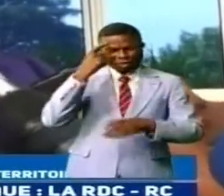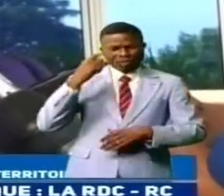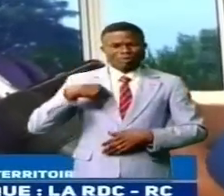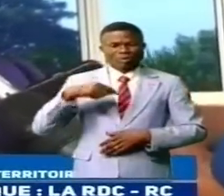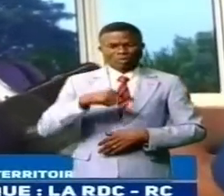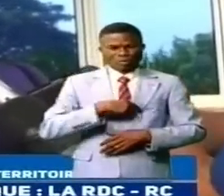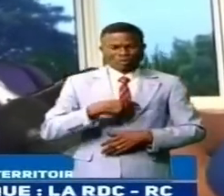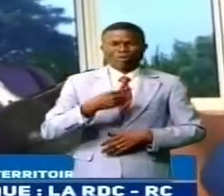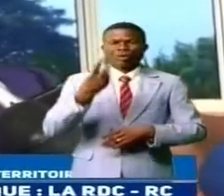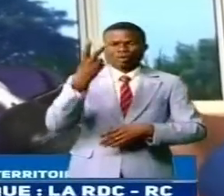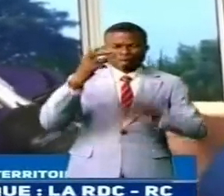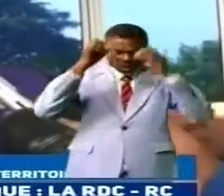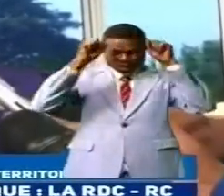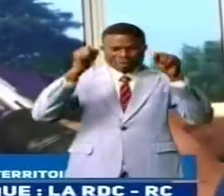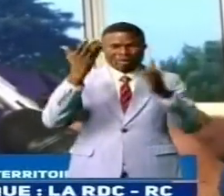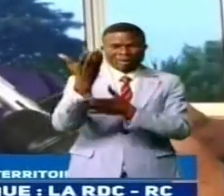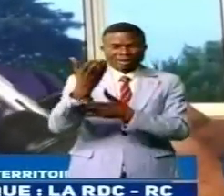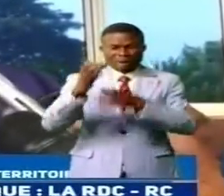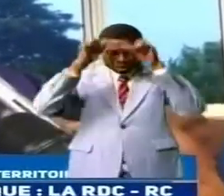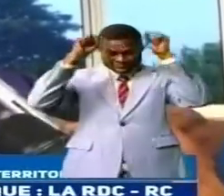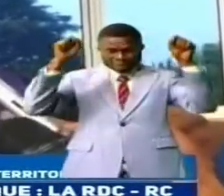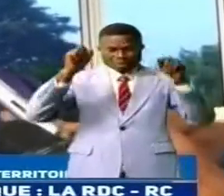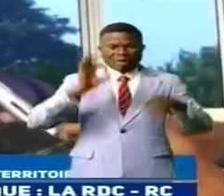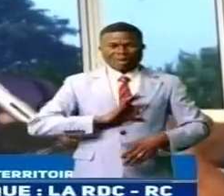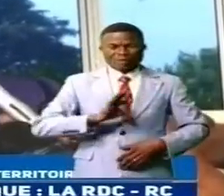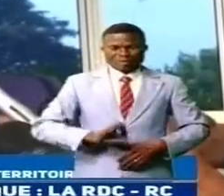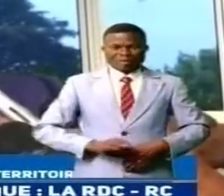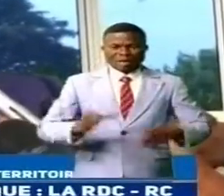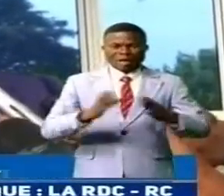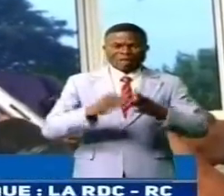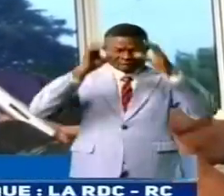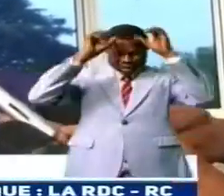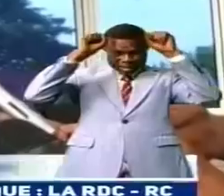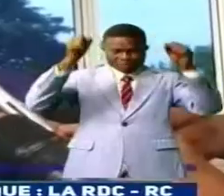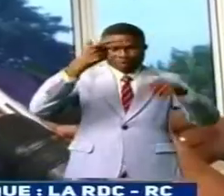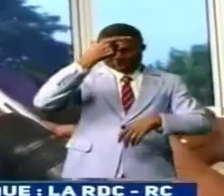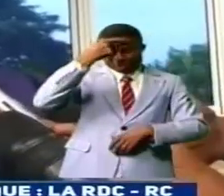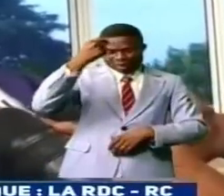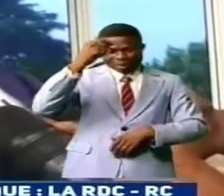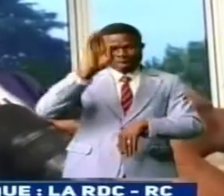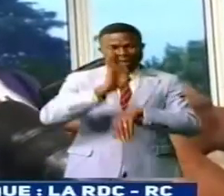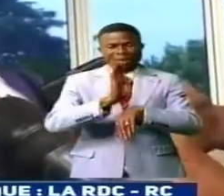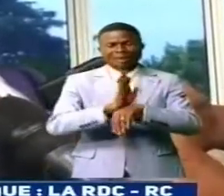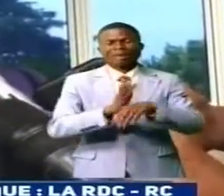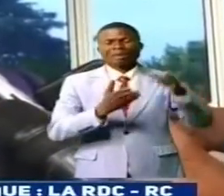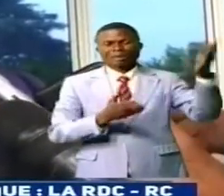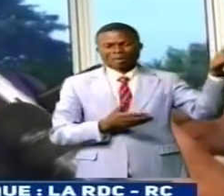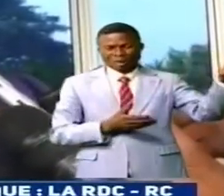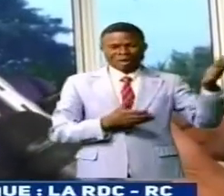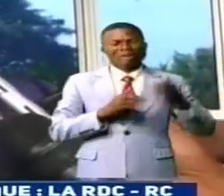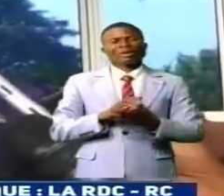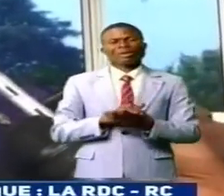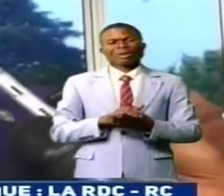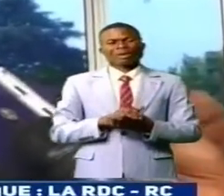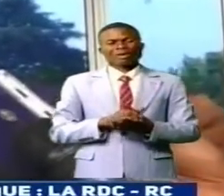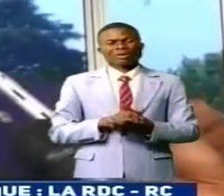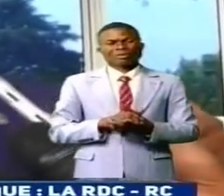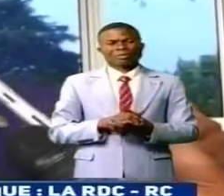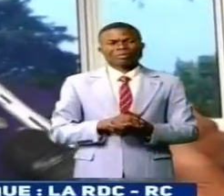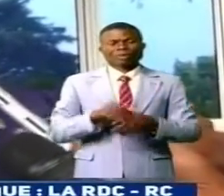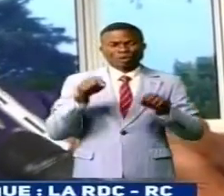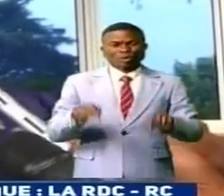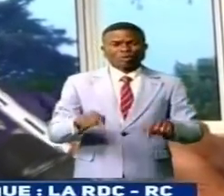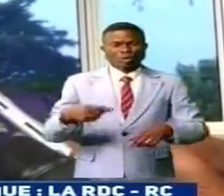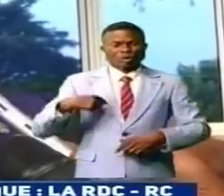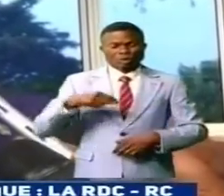chefs d'État, à savoir le président Félix-Antoine Tshisekedi Chilombo et le président Denis Sassou Nguesso. Et aujourd'hui,